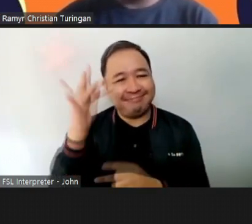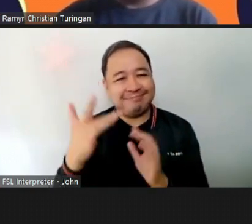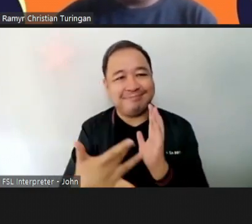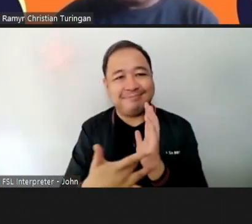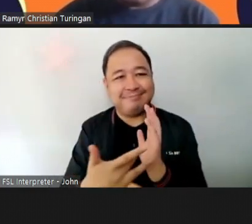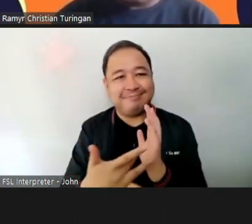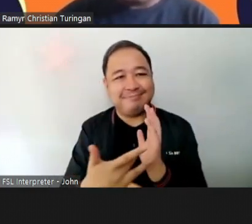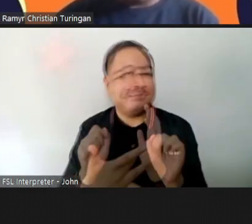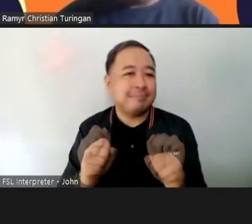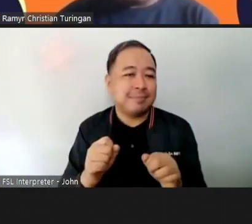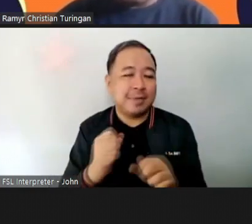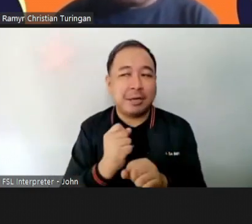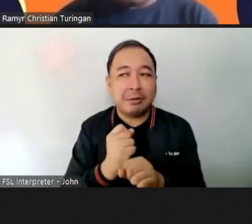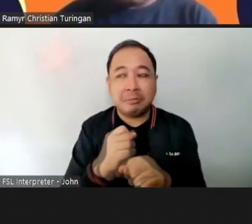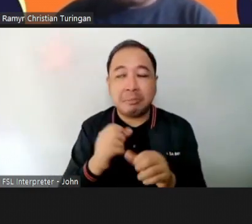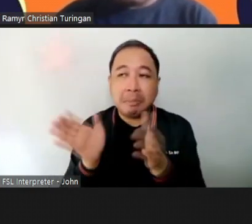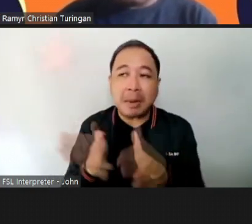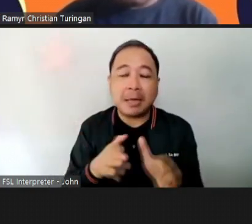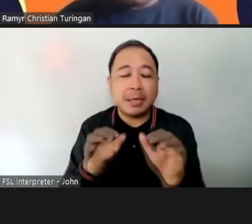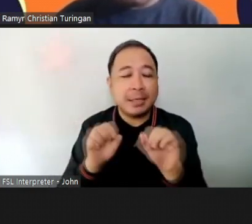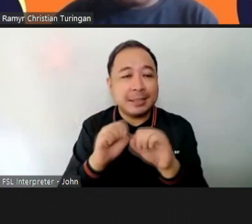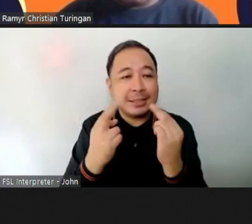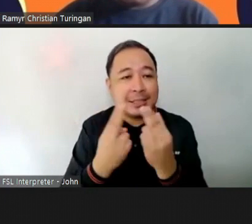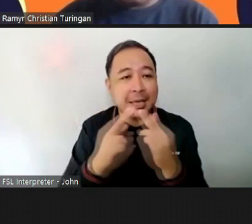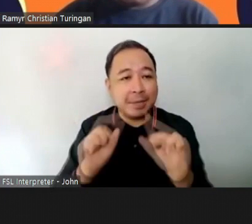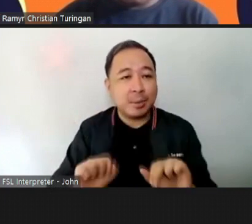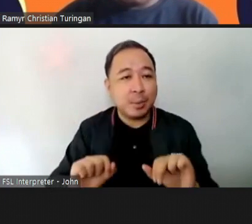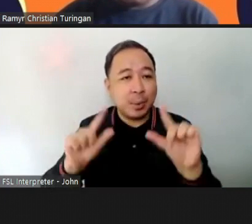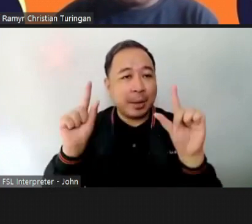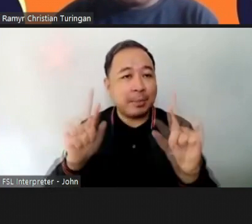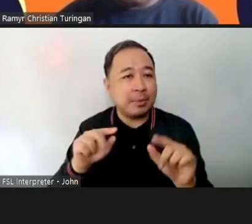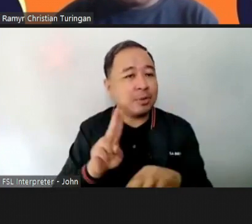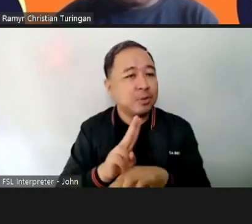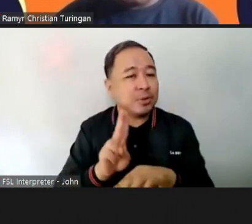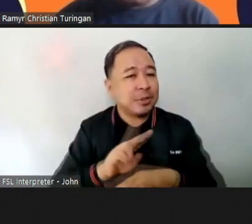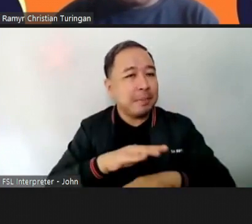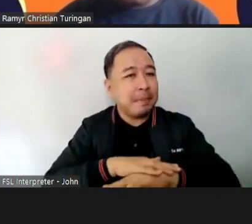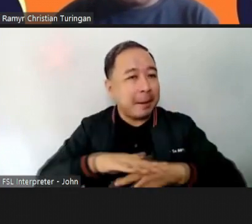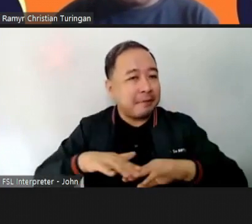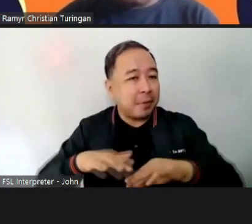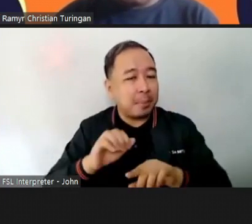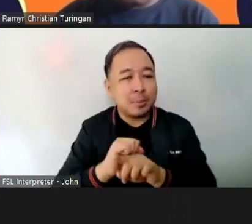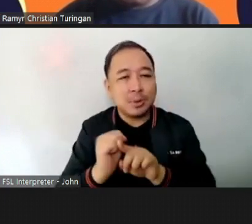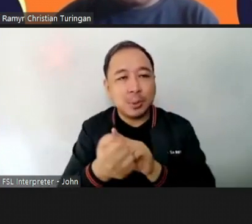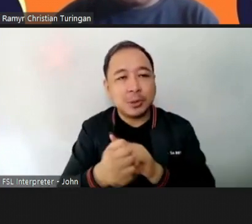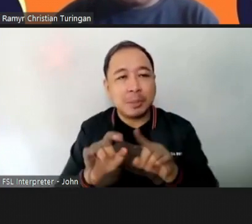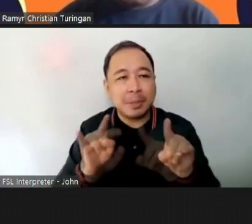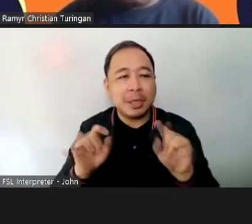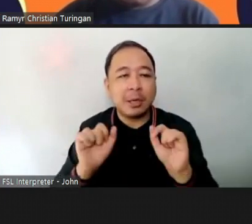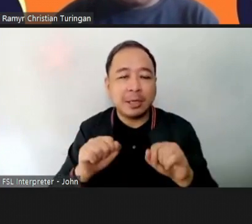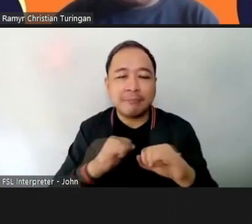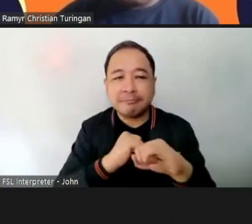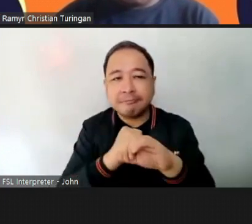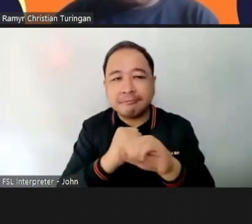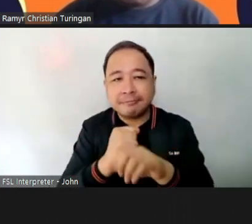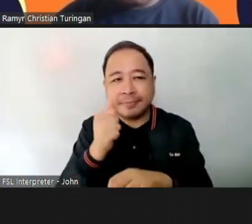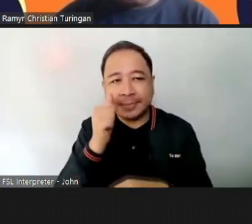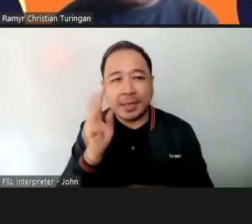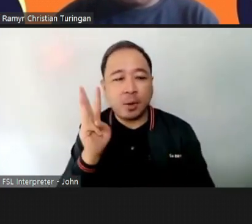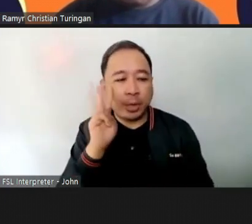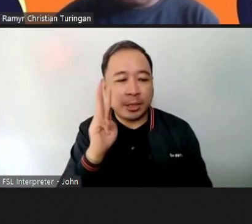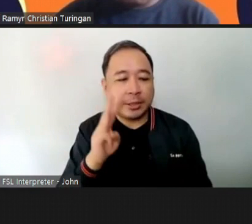mga webinars, tapos mga posts, gamitin po nila yung mga iba't ibang platforms, social media platforms, para mag-raise ng awareness and